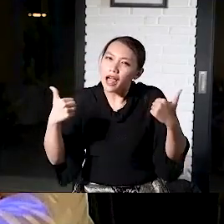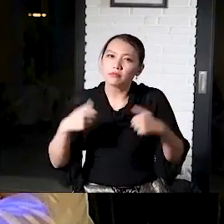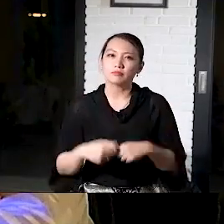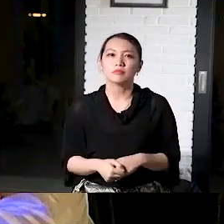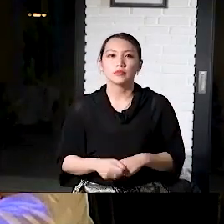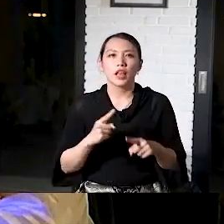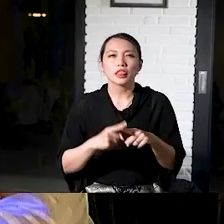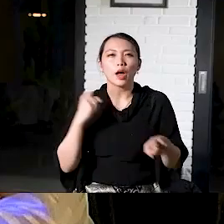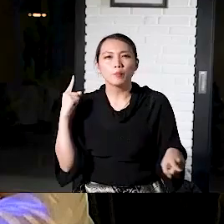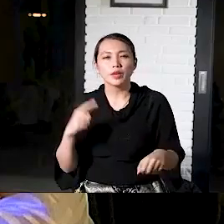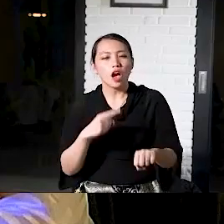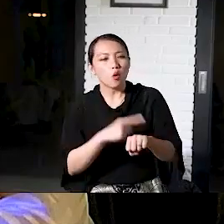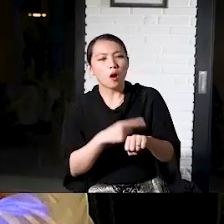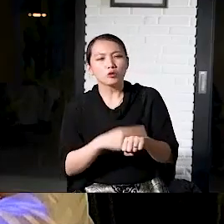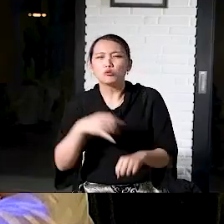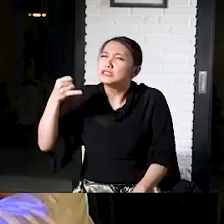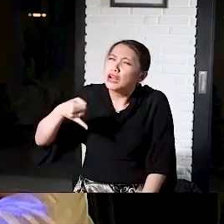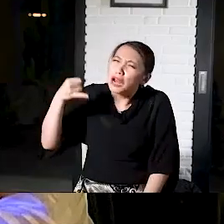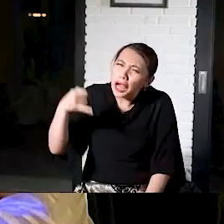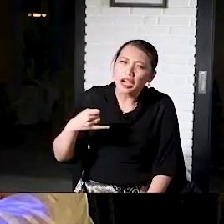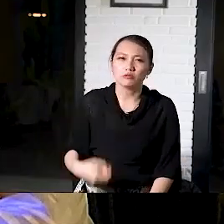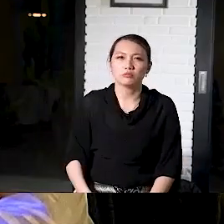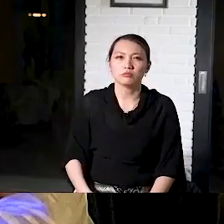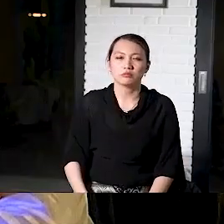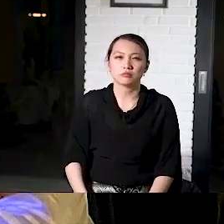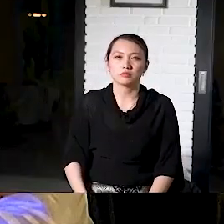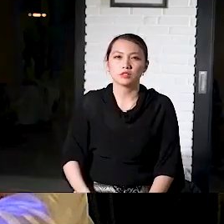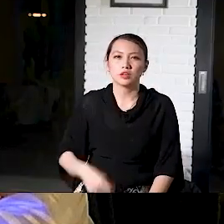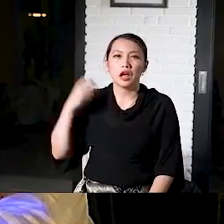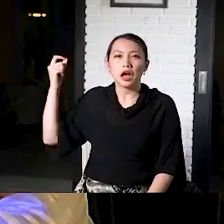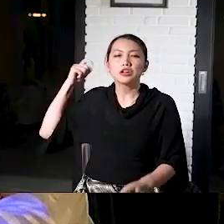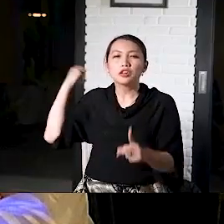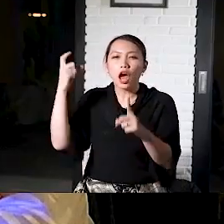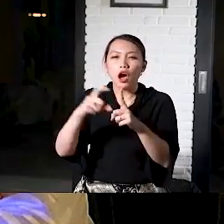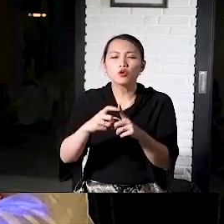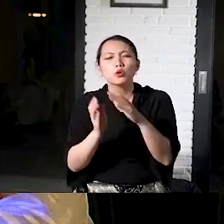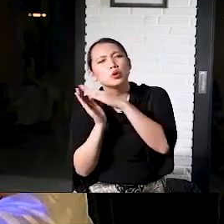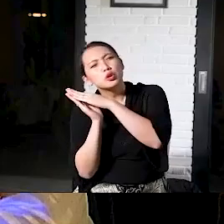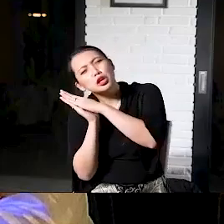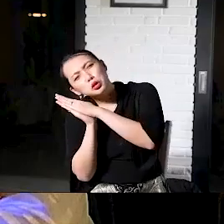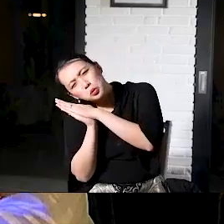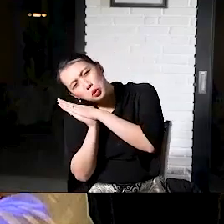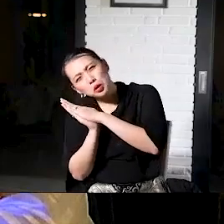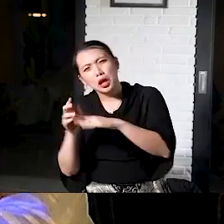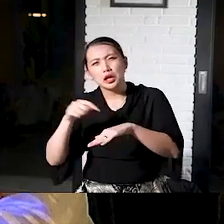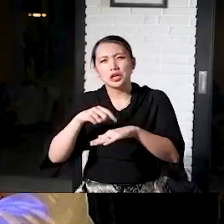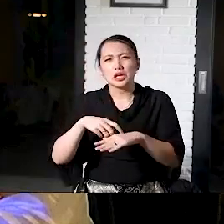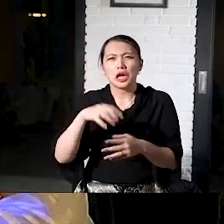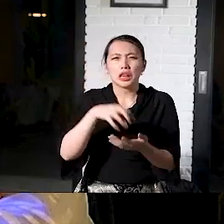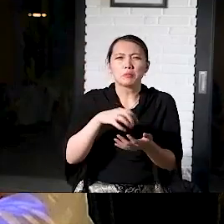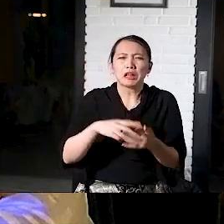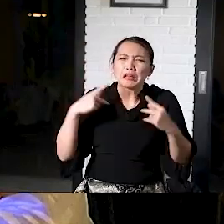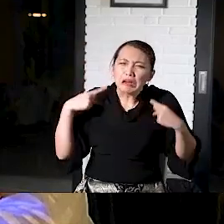comfortable. Dia di masa yang tidak enak, sedang tidurnya di tempat tidur yang kering, yang